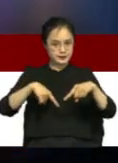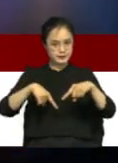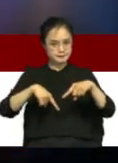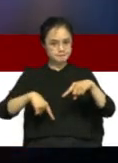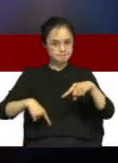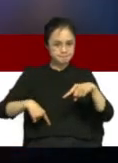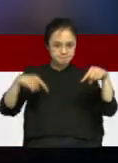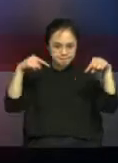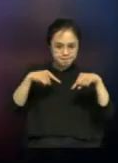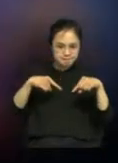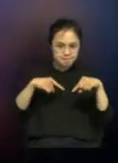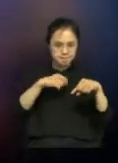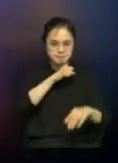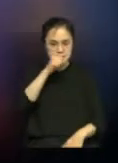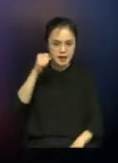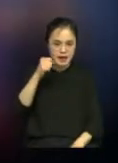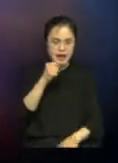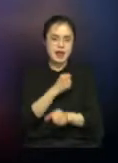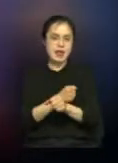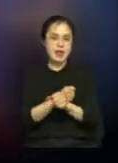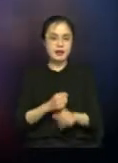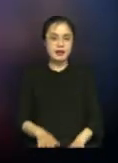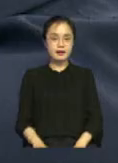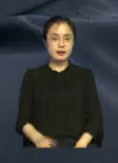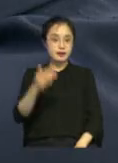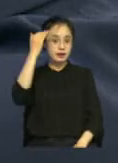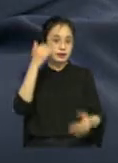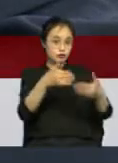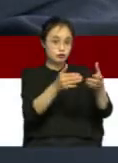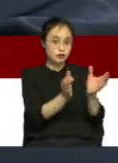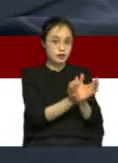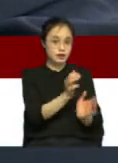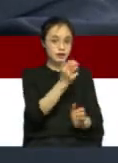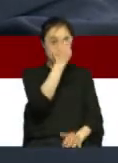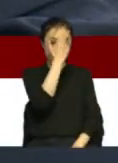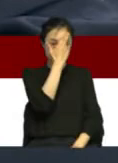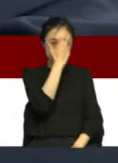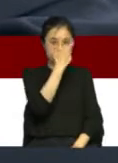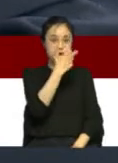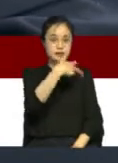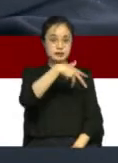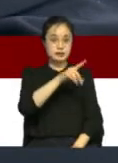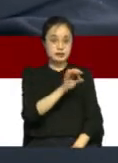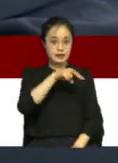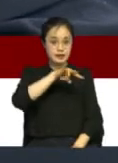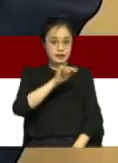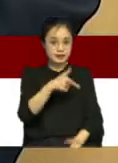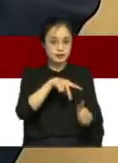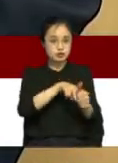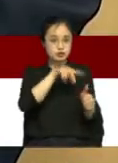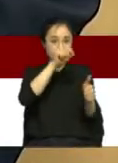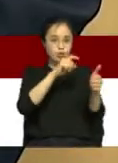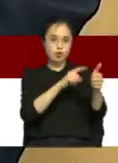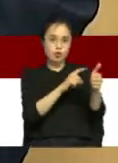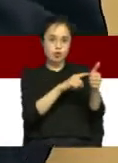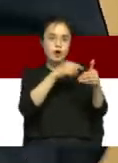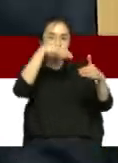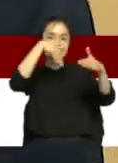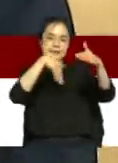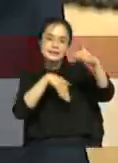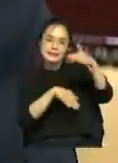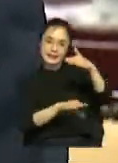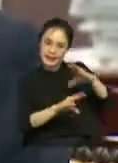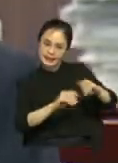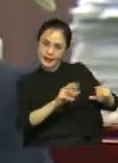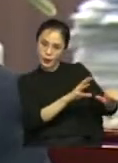하겠습니다. 자유한국당 최창식 후보는 규제 완화를 위한 지속적인 노력과 더불어 지하공간 개발 모델을